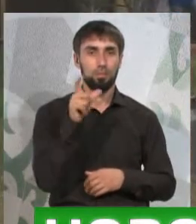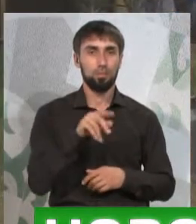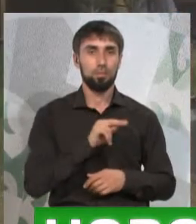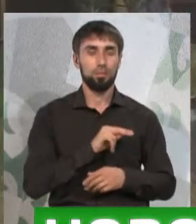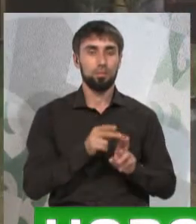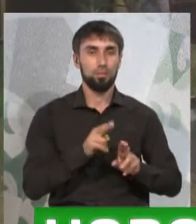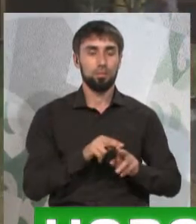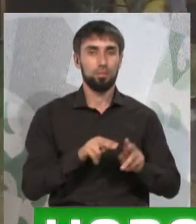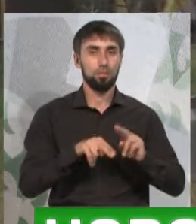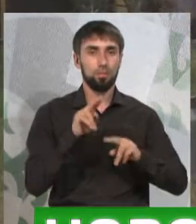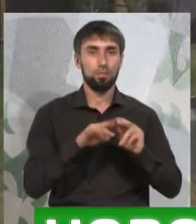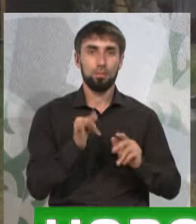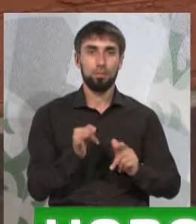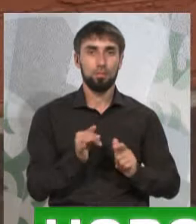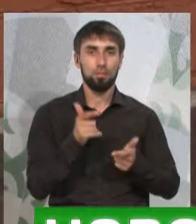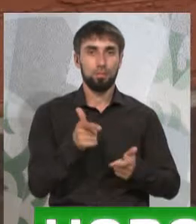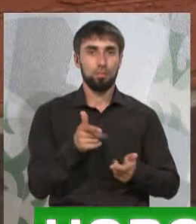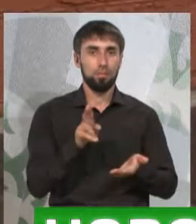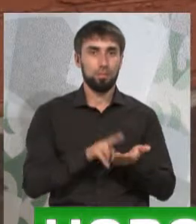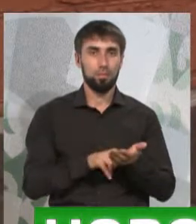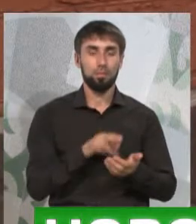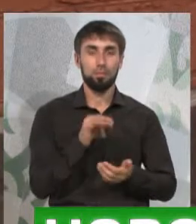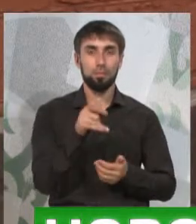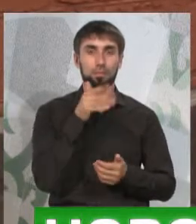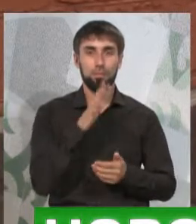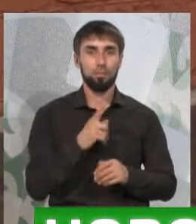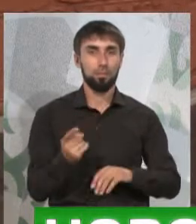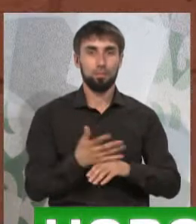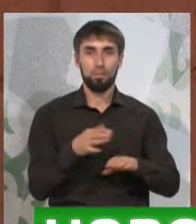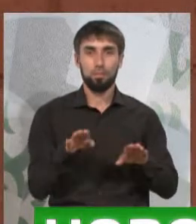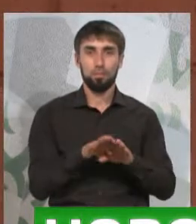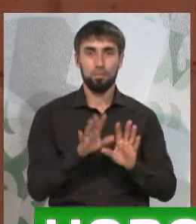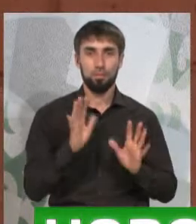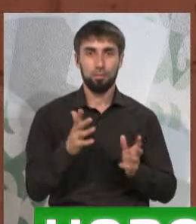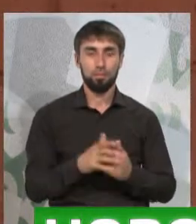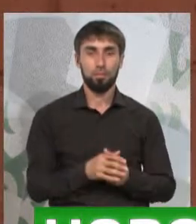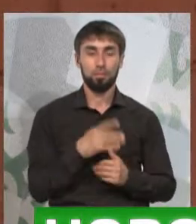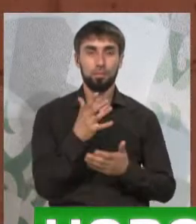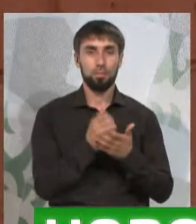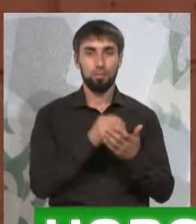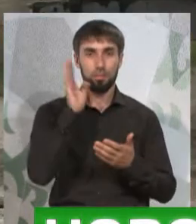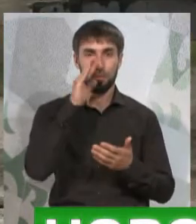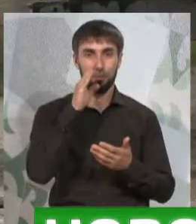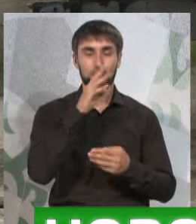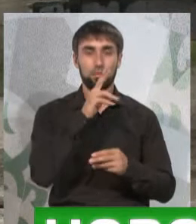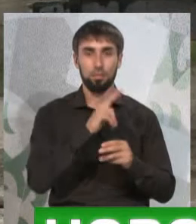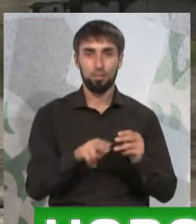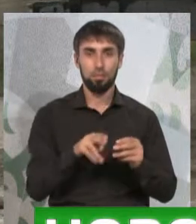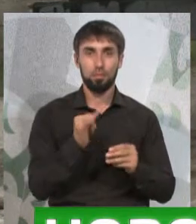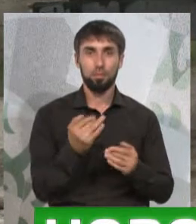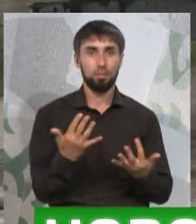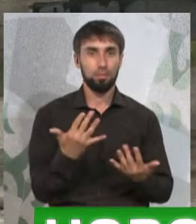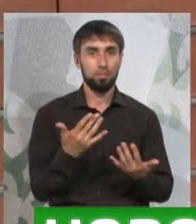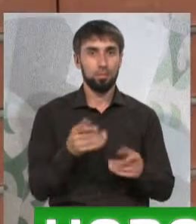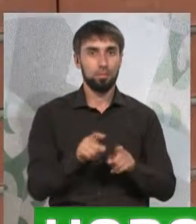такой нехваткой воды он и его соседи сталкиваются впервые, сетует мужчина. Запасы воды иссякли, только вот потребность